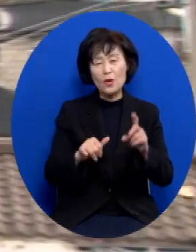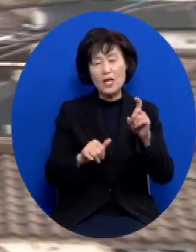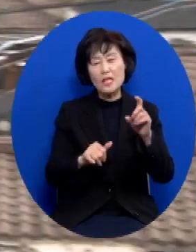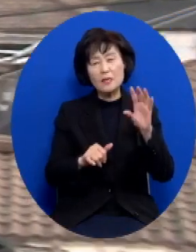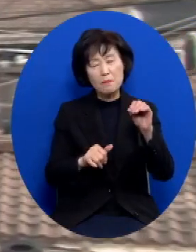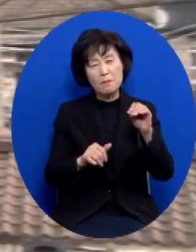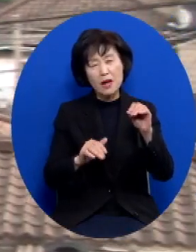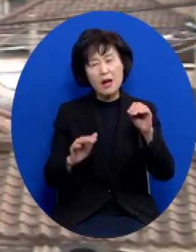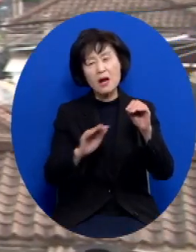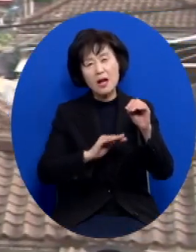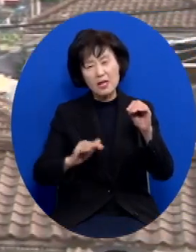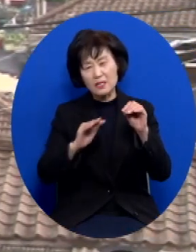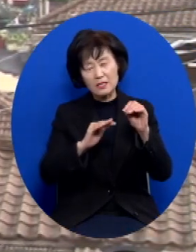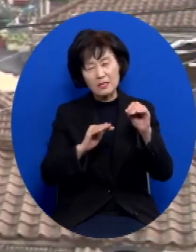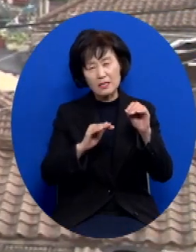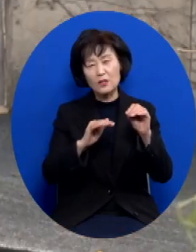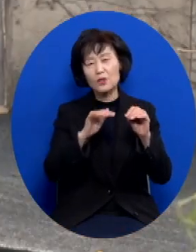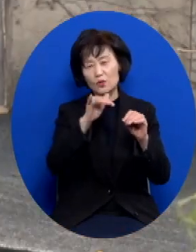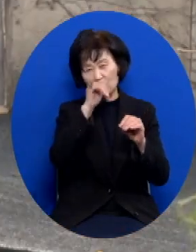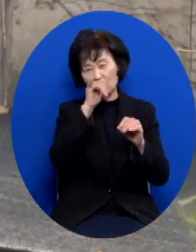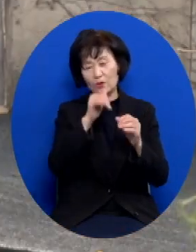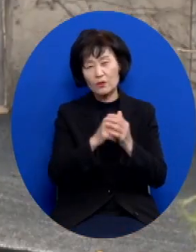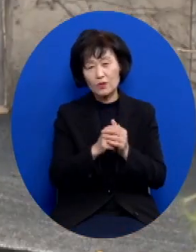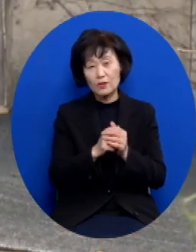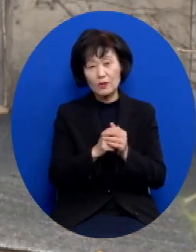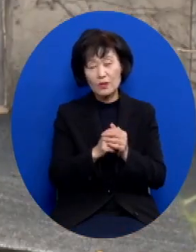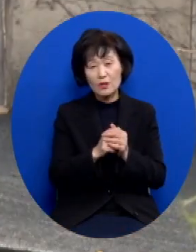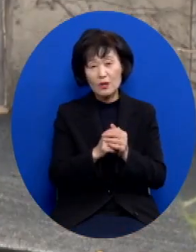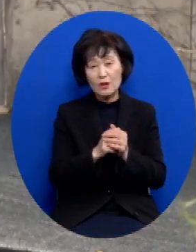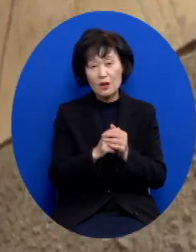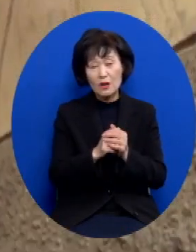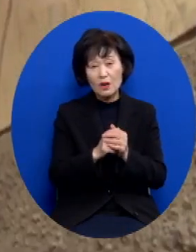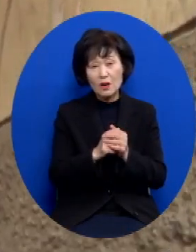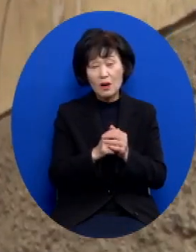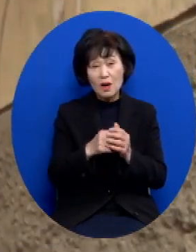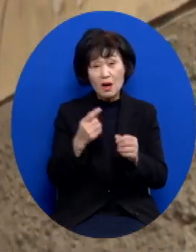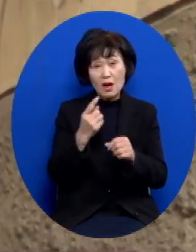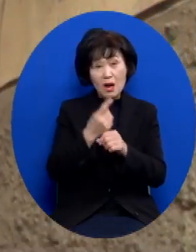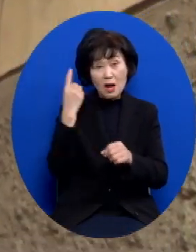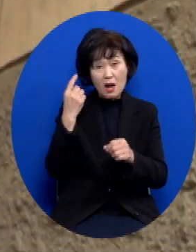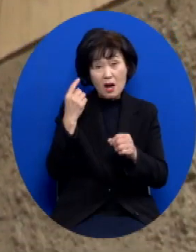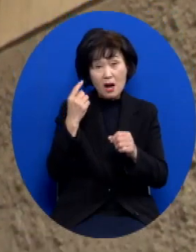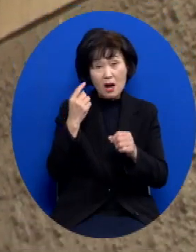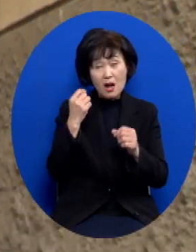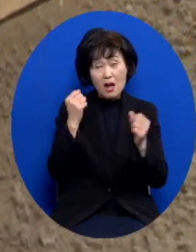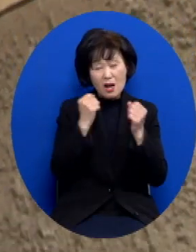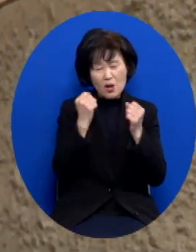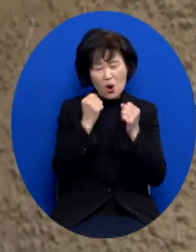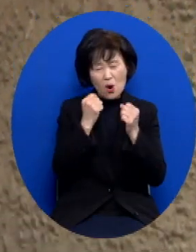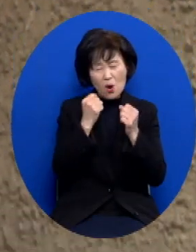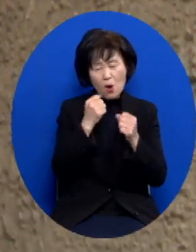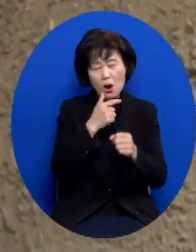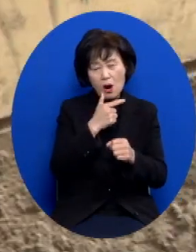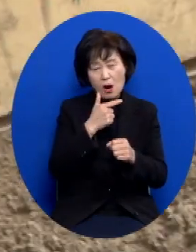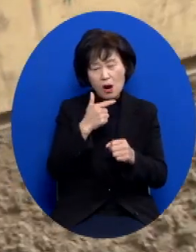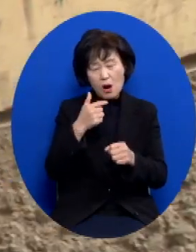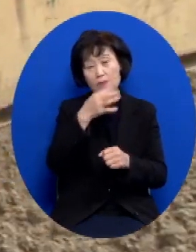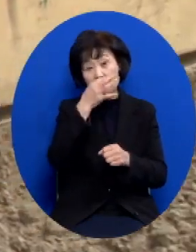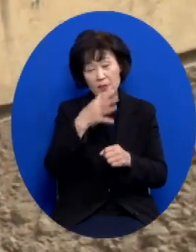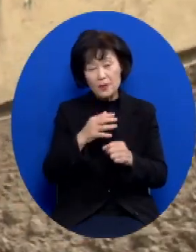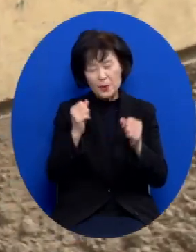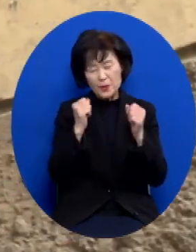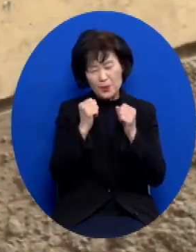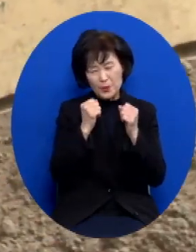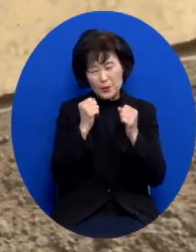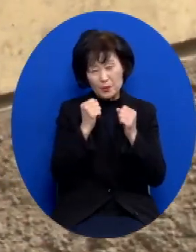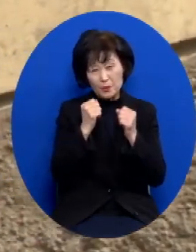채 안 되고 있는 상태인데 야 지난 겨울 정말 힘들었습니다. 아 춥고